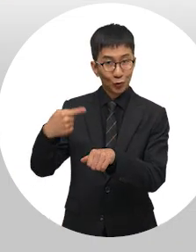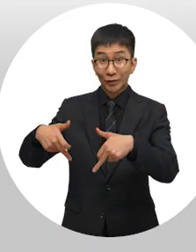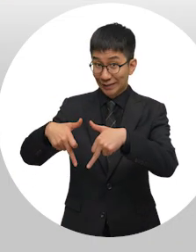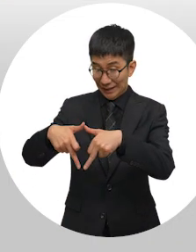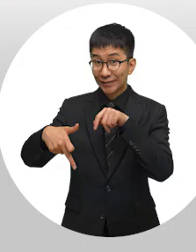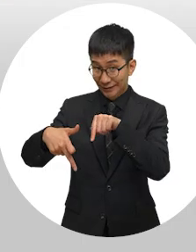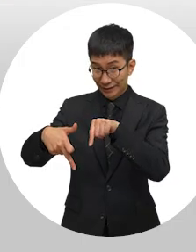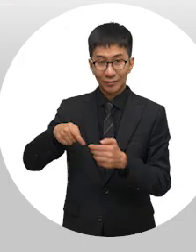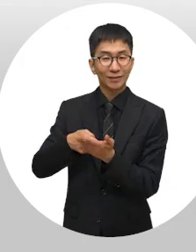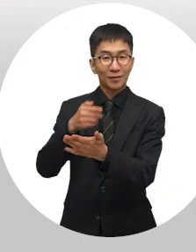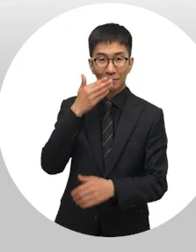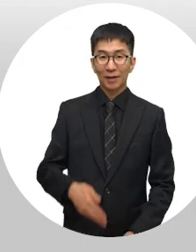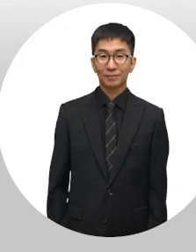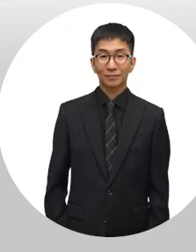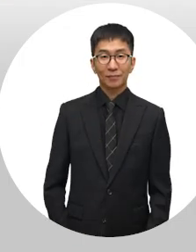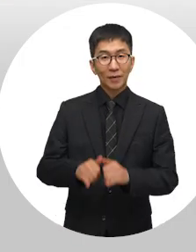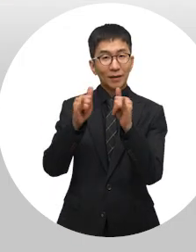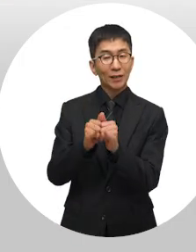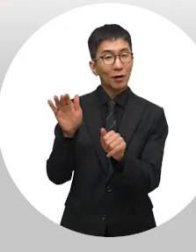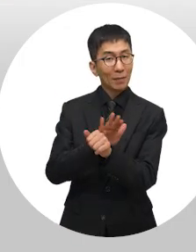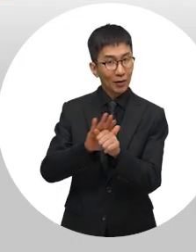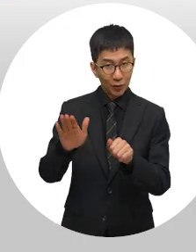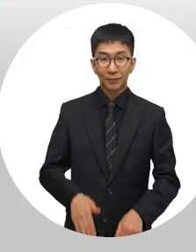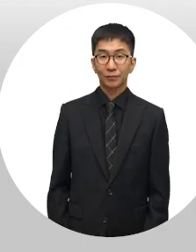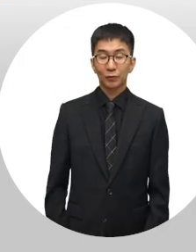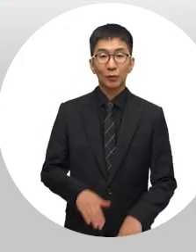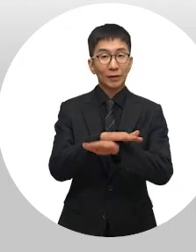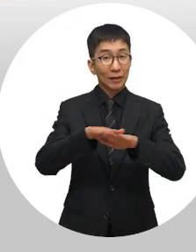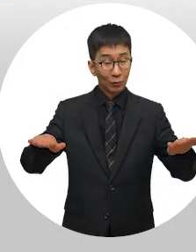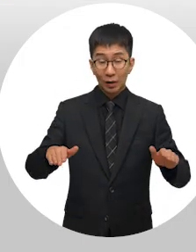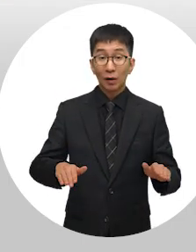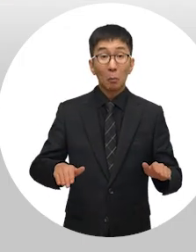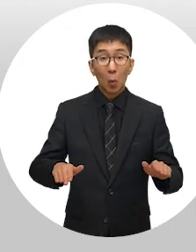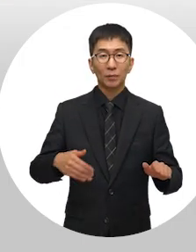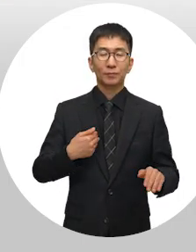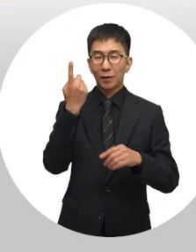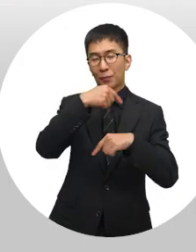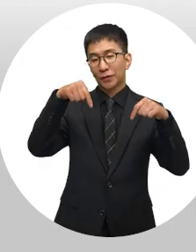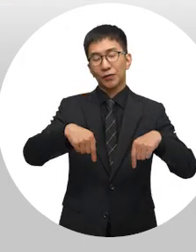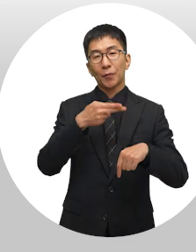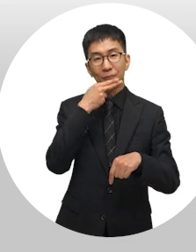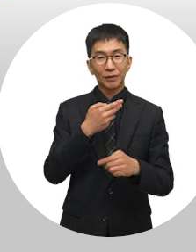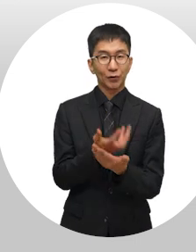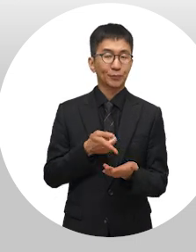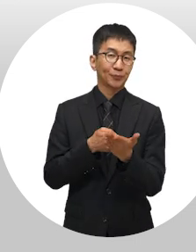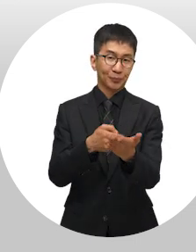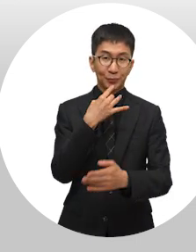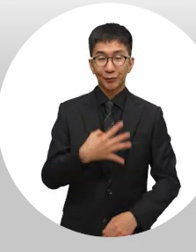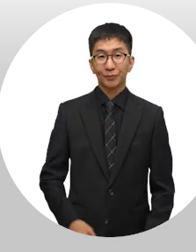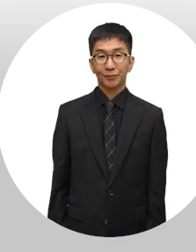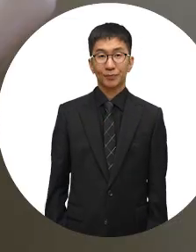지원할 수 있습니다. 한편 사회배려 대상자 전형과 기회균형 선발 전형은 면접 없이 서류만으로